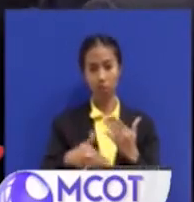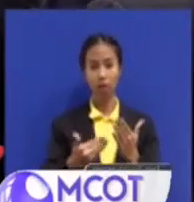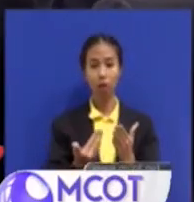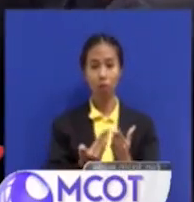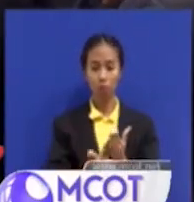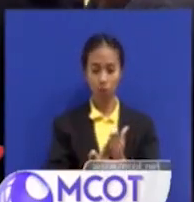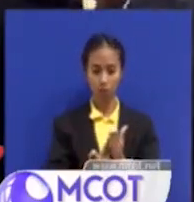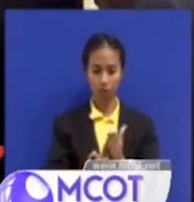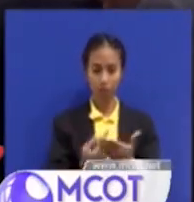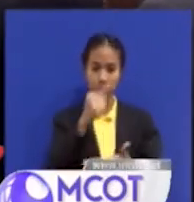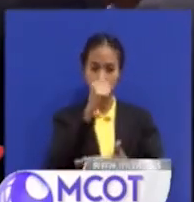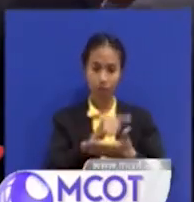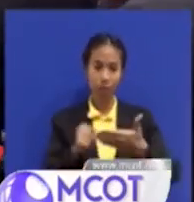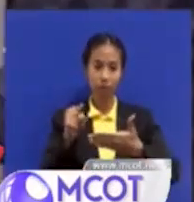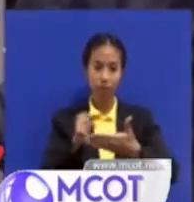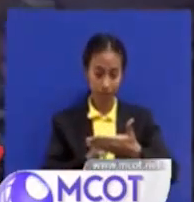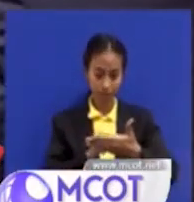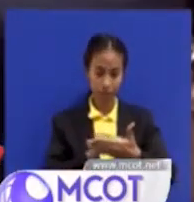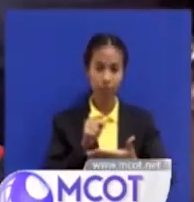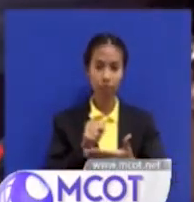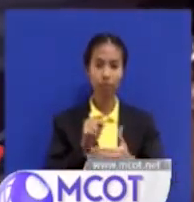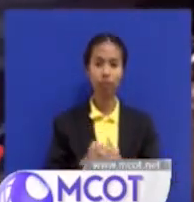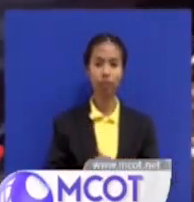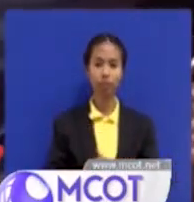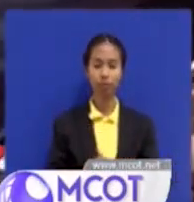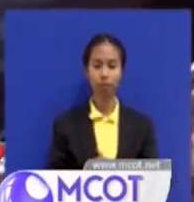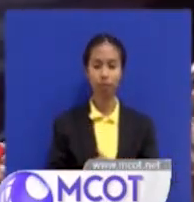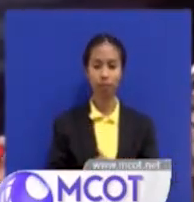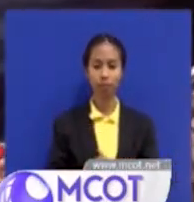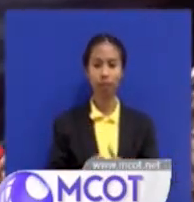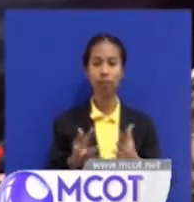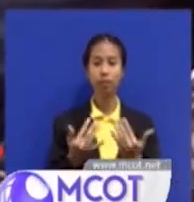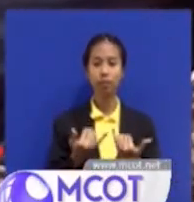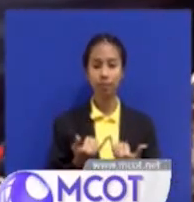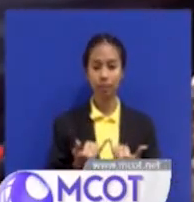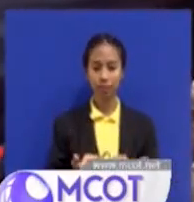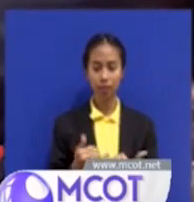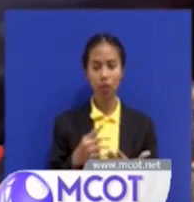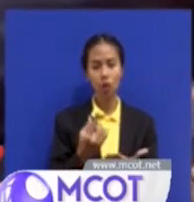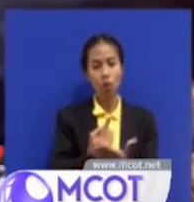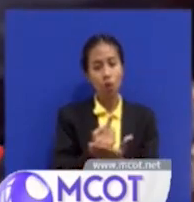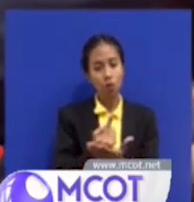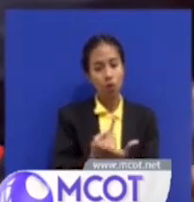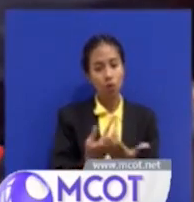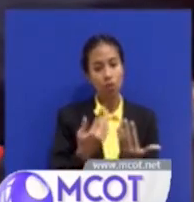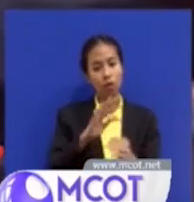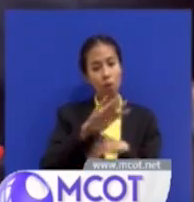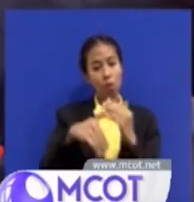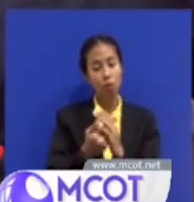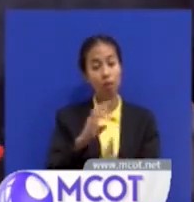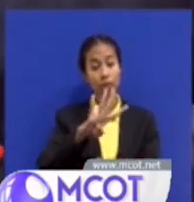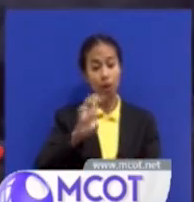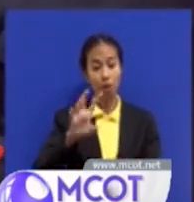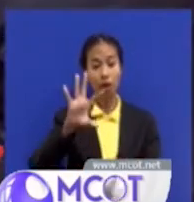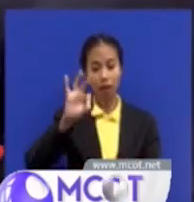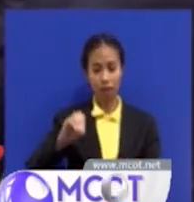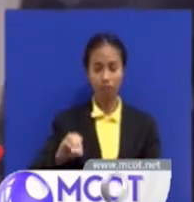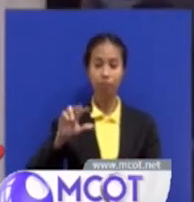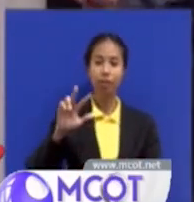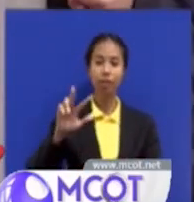นตรีด้วยดังนั้นประธานสภาซึ่งต้องทำหน้าที่ประธานรัฐสภาเพื่อเลือกนายกรัฐมนตรีด้วยเช่นเดียวกัน